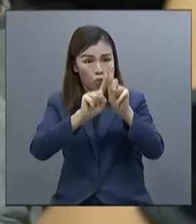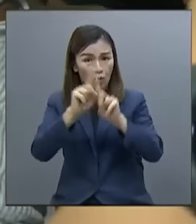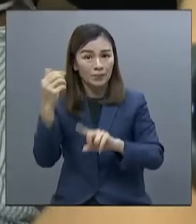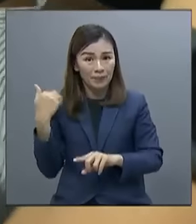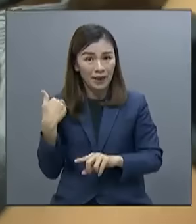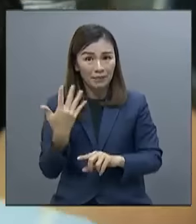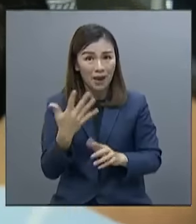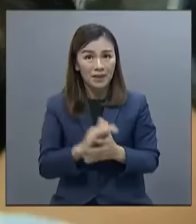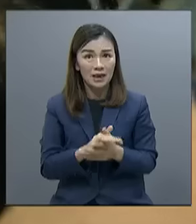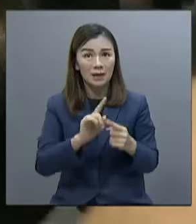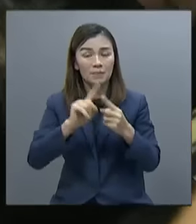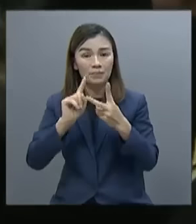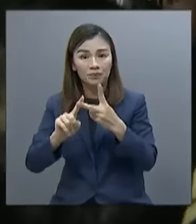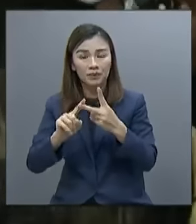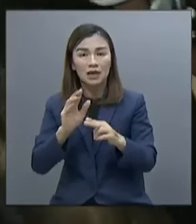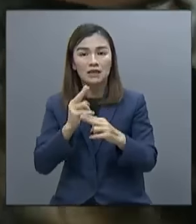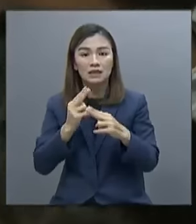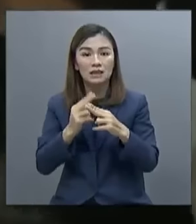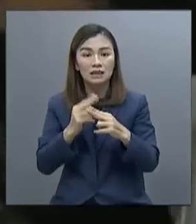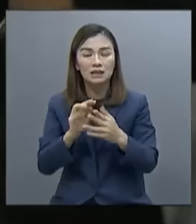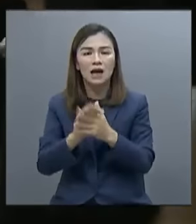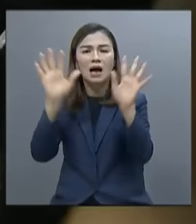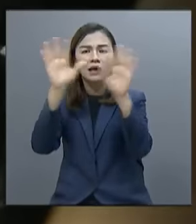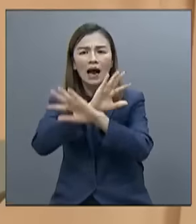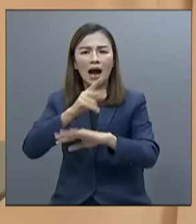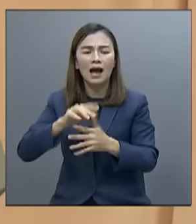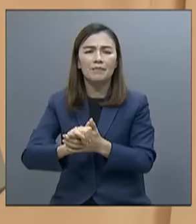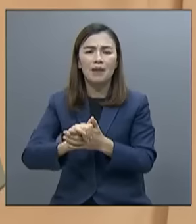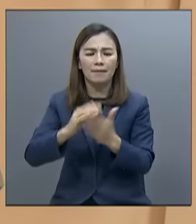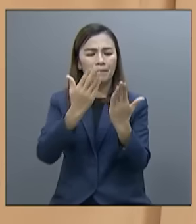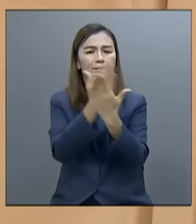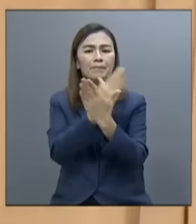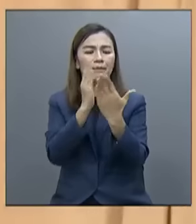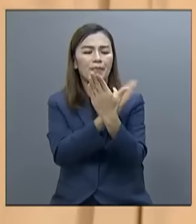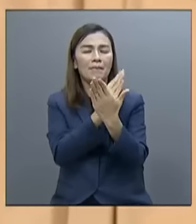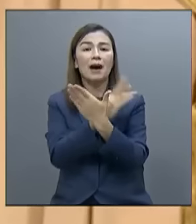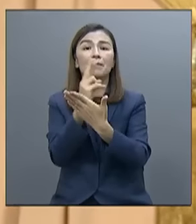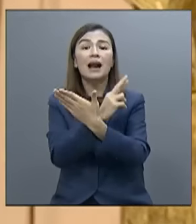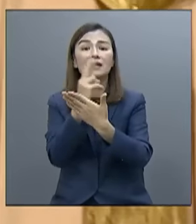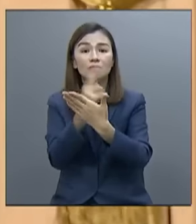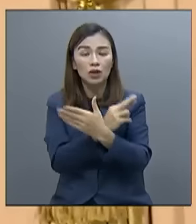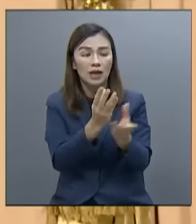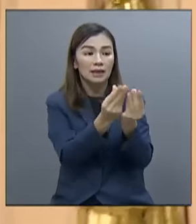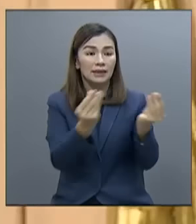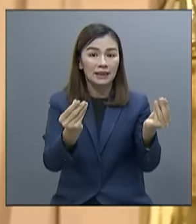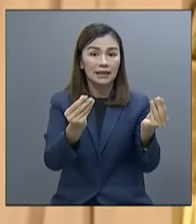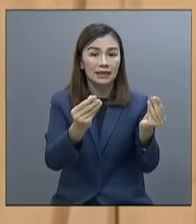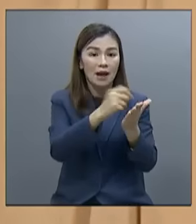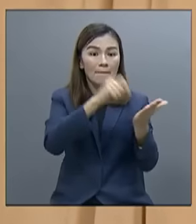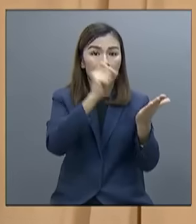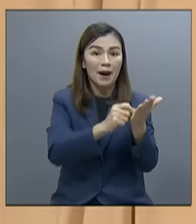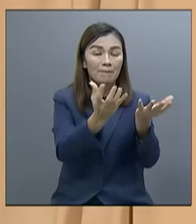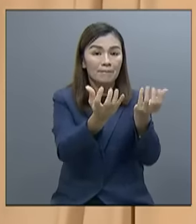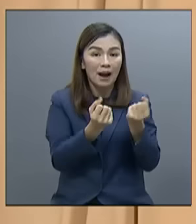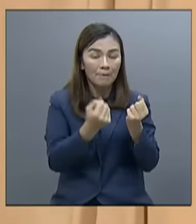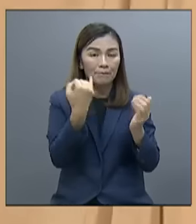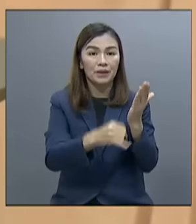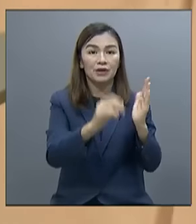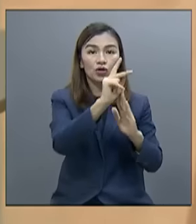กเคสเทียบเคียงคุณปารีณาไกรคุปกรณีรับมรดกที่ดินไม่ชอบด้วยกฎหมายเรื่องนี้ดิฉันยกเคสไปถามอาจารย์สมชั